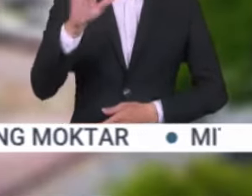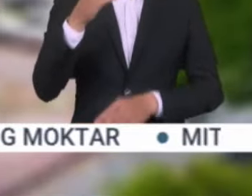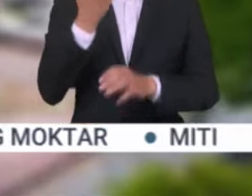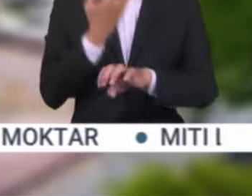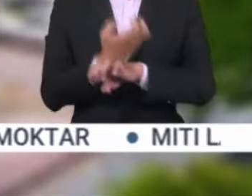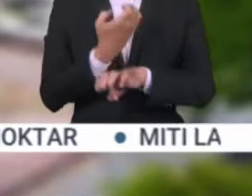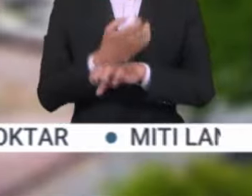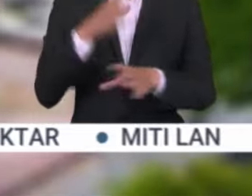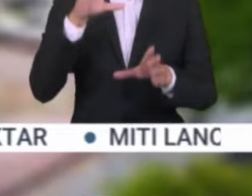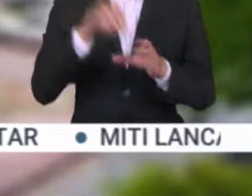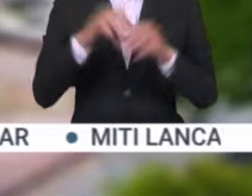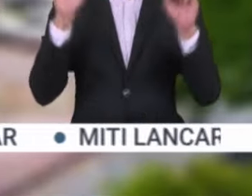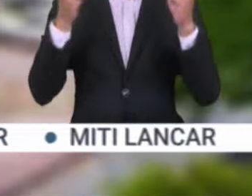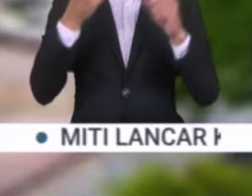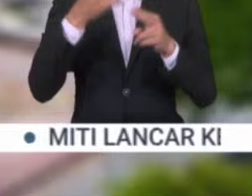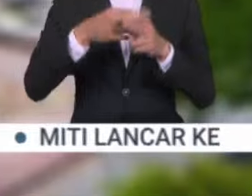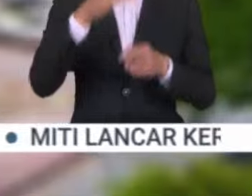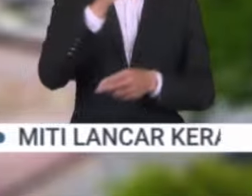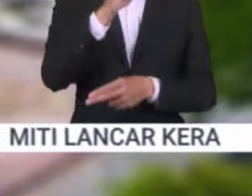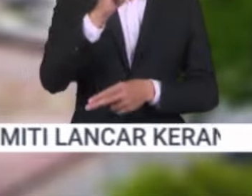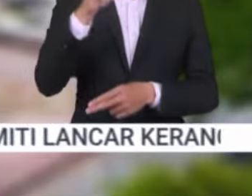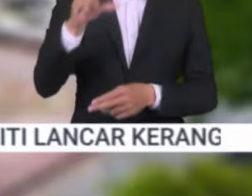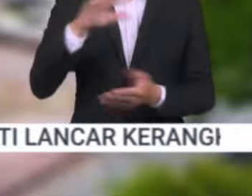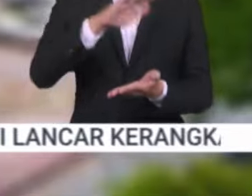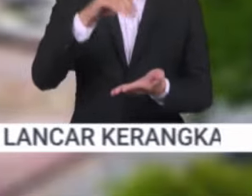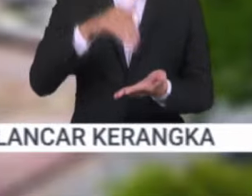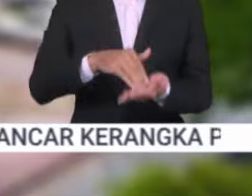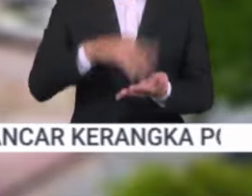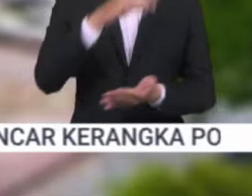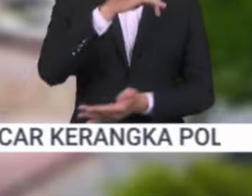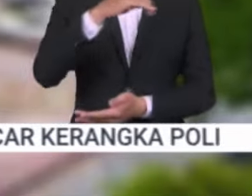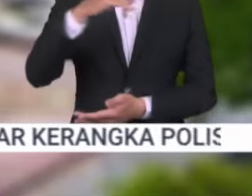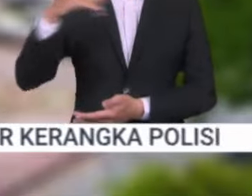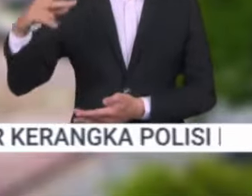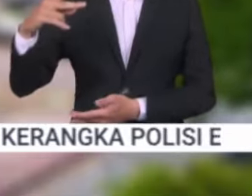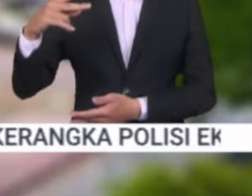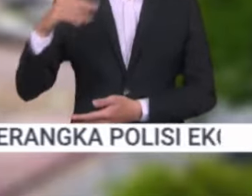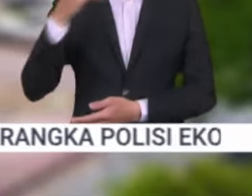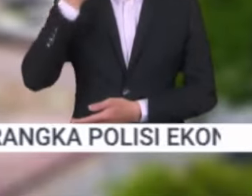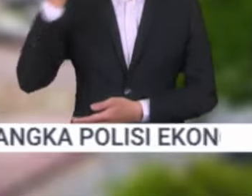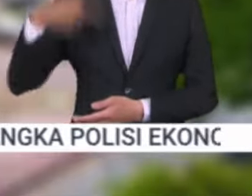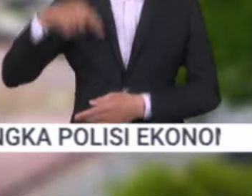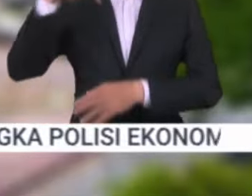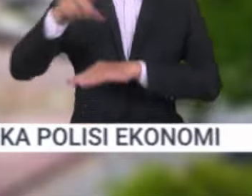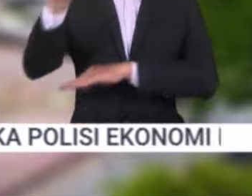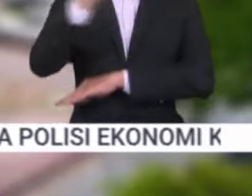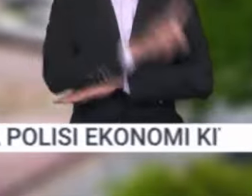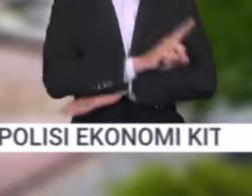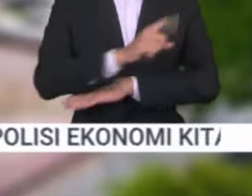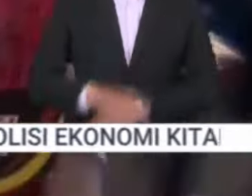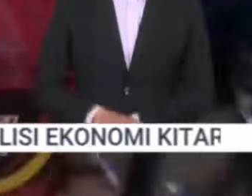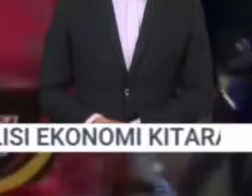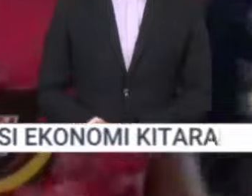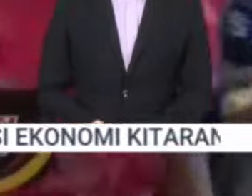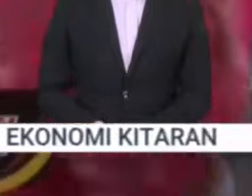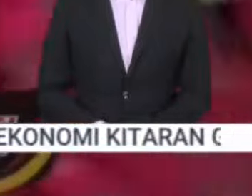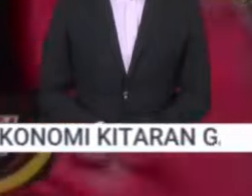emas menerusi atletnya Ong Jia Zuan di Pusat Akuatik Pandalila Rinong, Kuching hari ini.